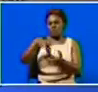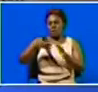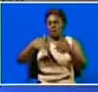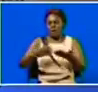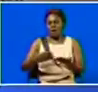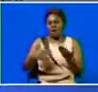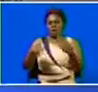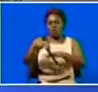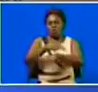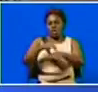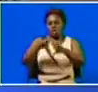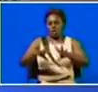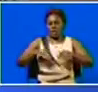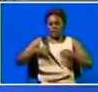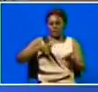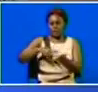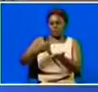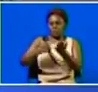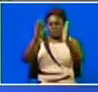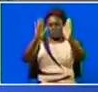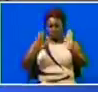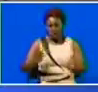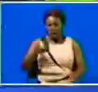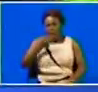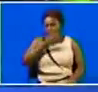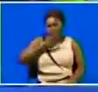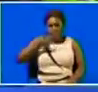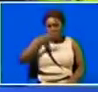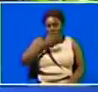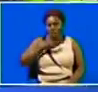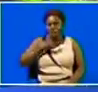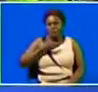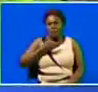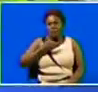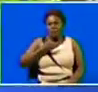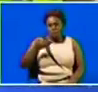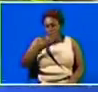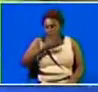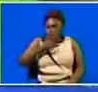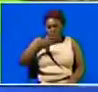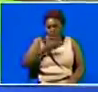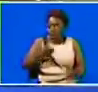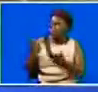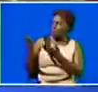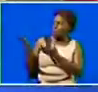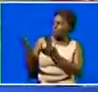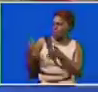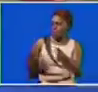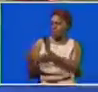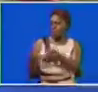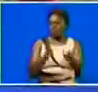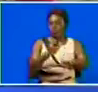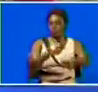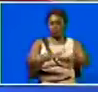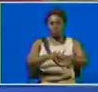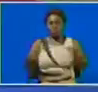taifa limeipokea rasilimali hii muhimu, mafuta. Mafuta katika eneo hili ni fursa muhimu sana kwa